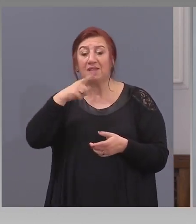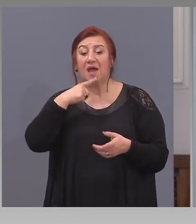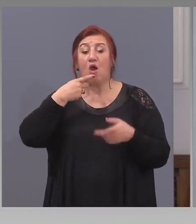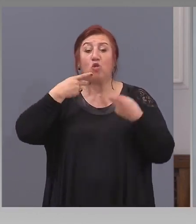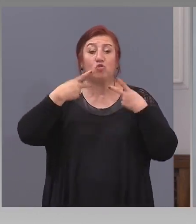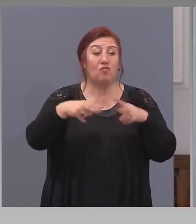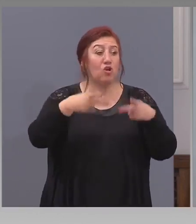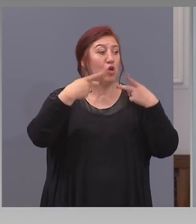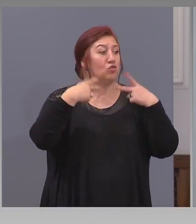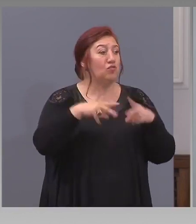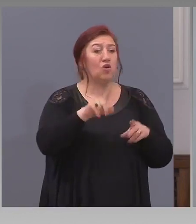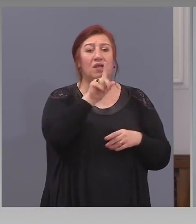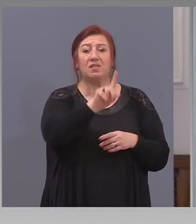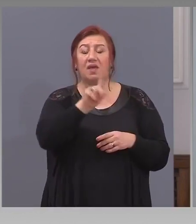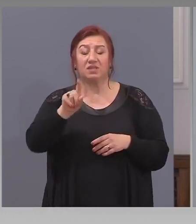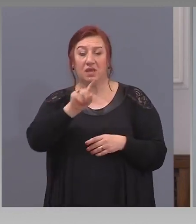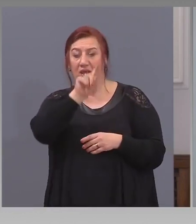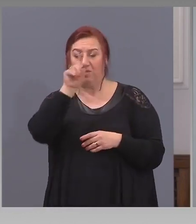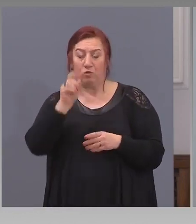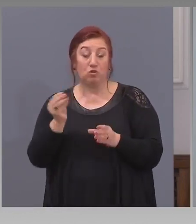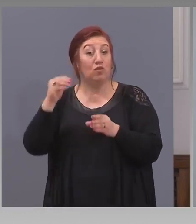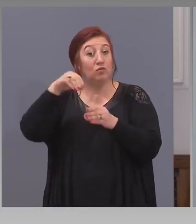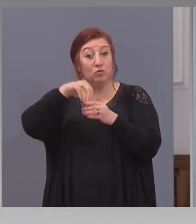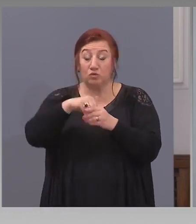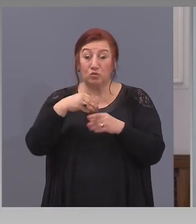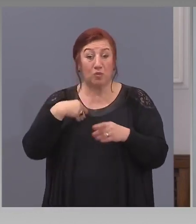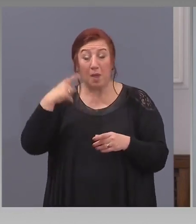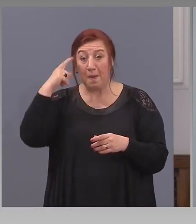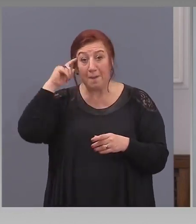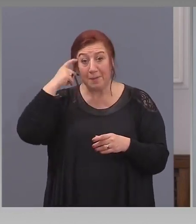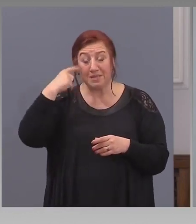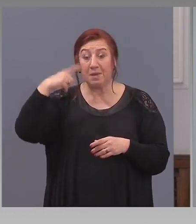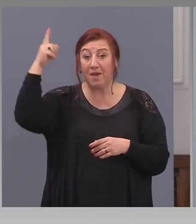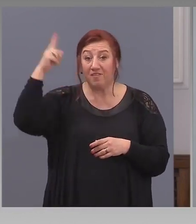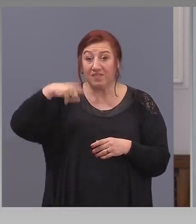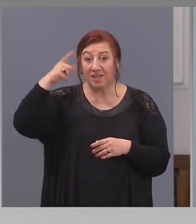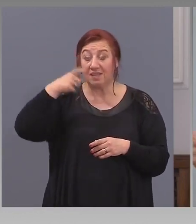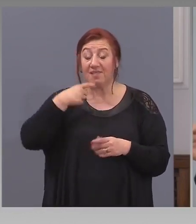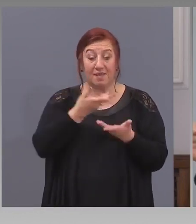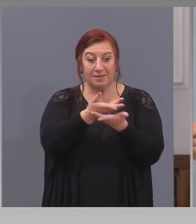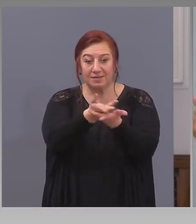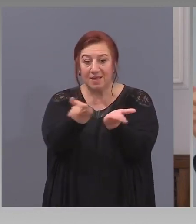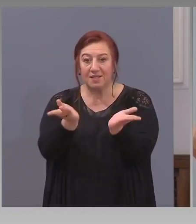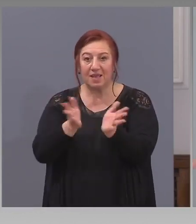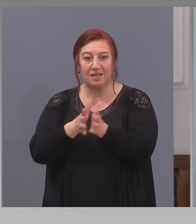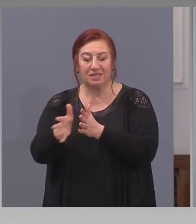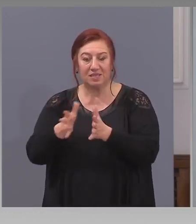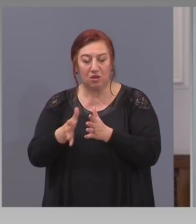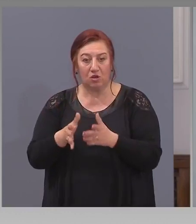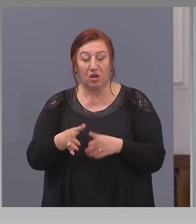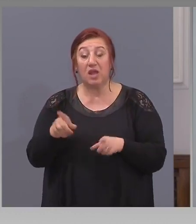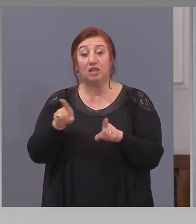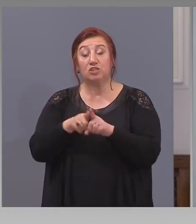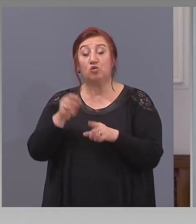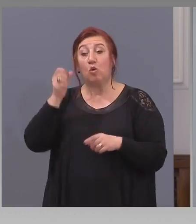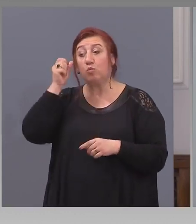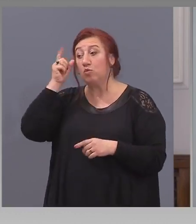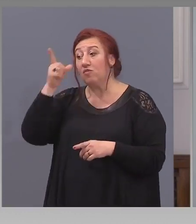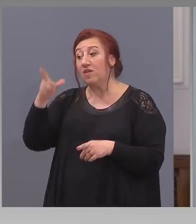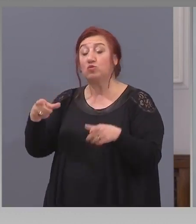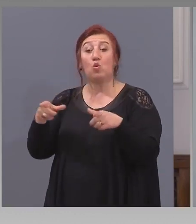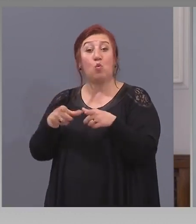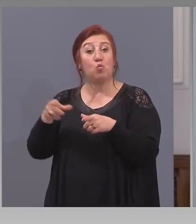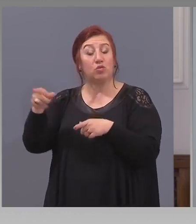сет. Включително. Мислиме всеки ден за тези хора. Между другото, и професор Мутавчински сутринта и